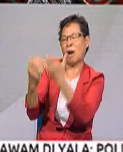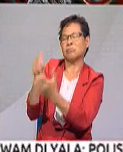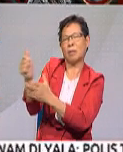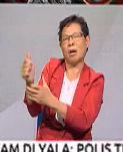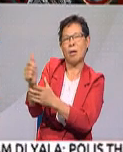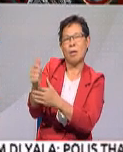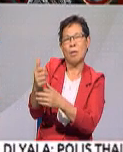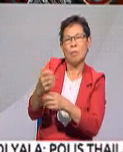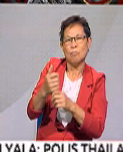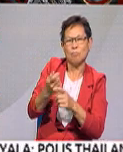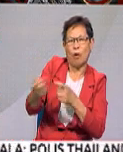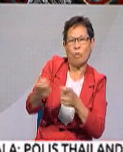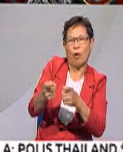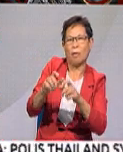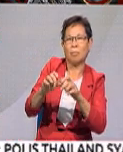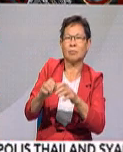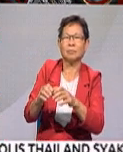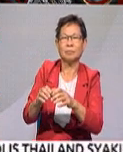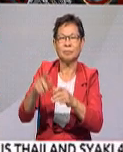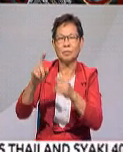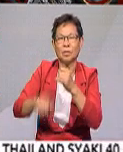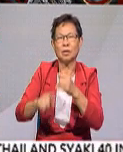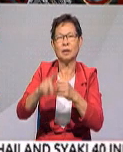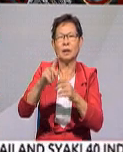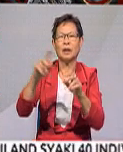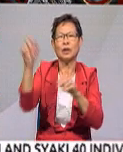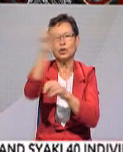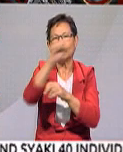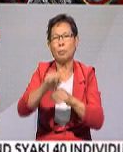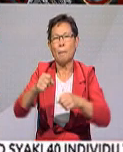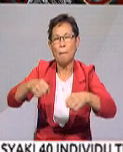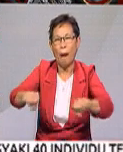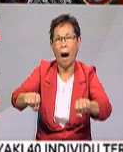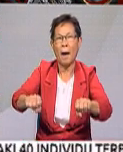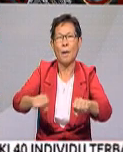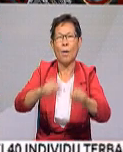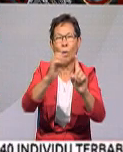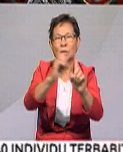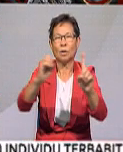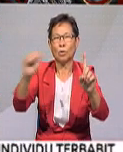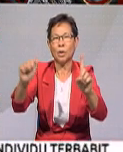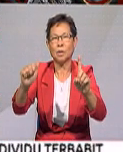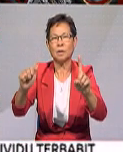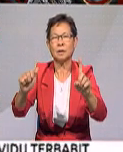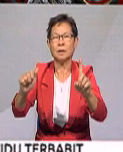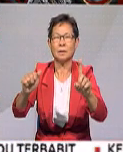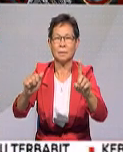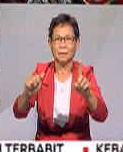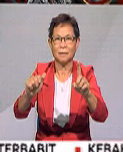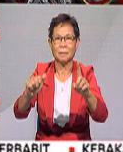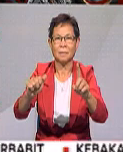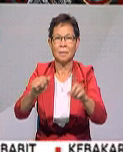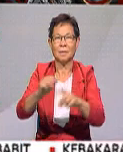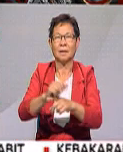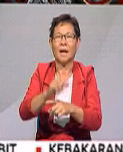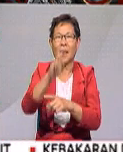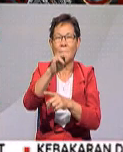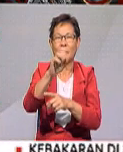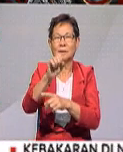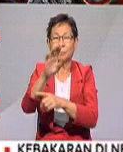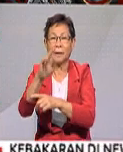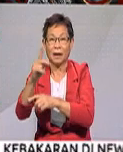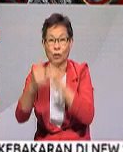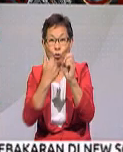4 perlumbaan akhir kelas Superbike 1000A pada kejuaraan Superbike Malaysia MMS BK